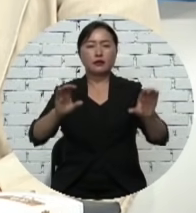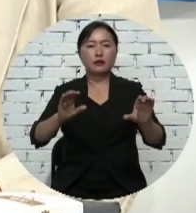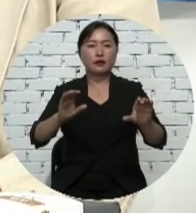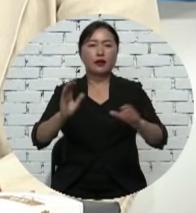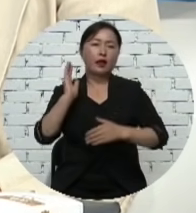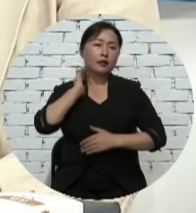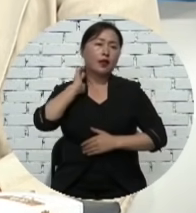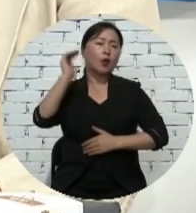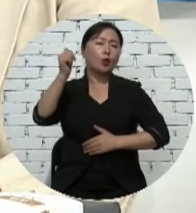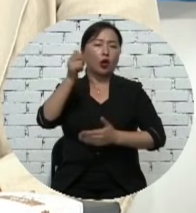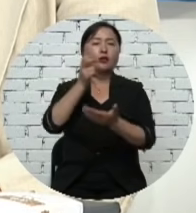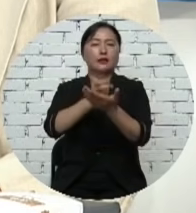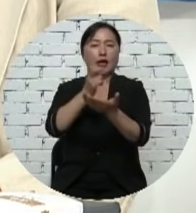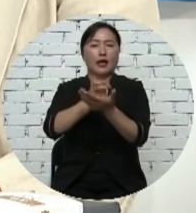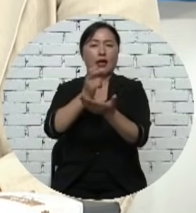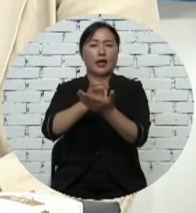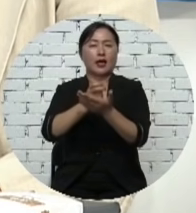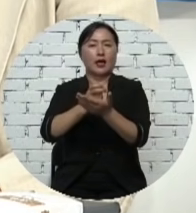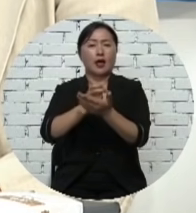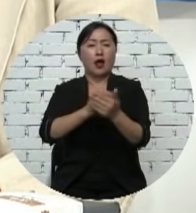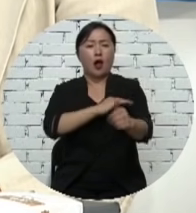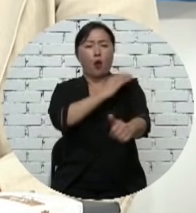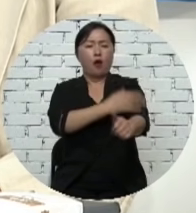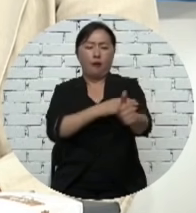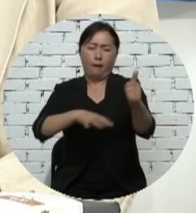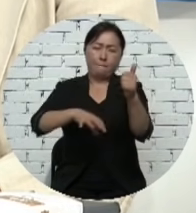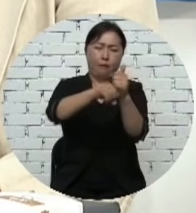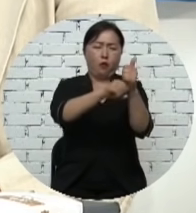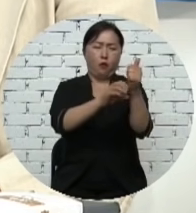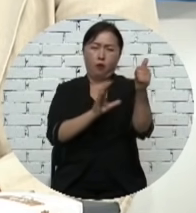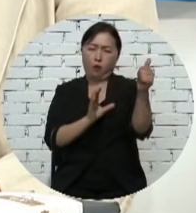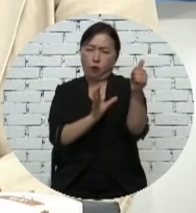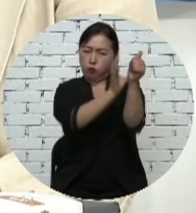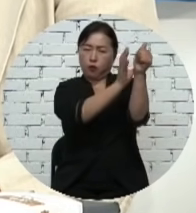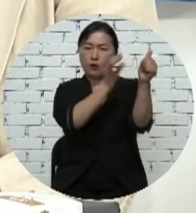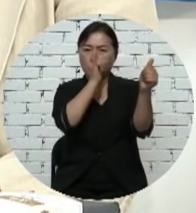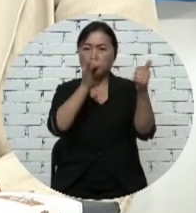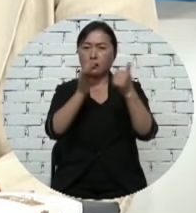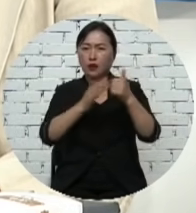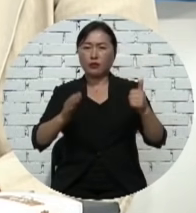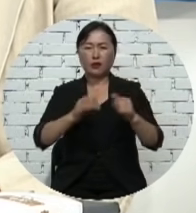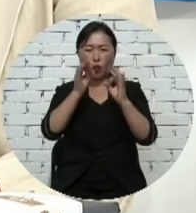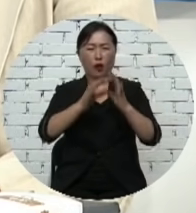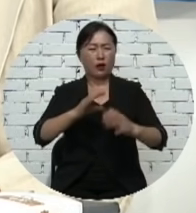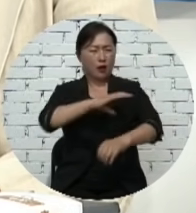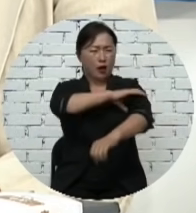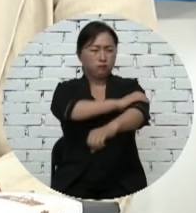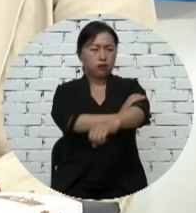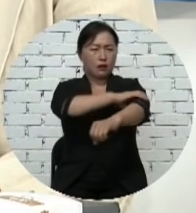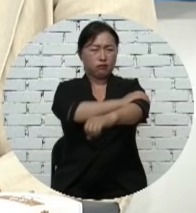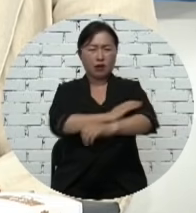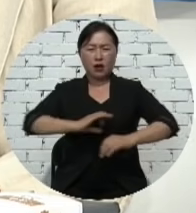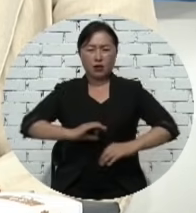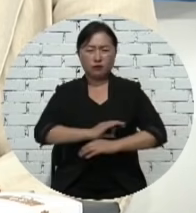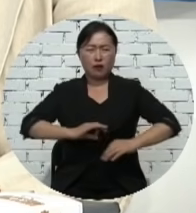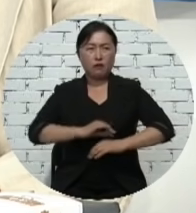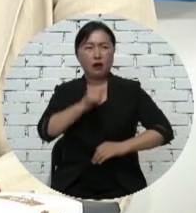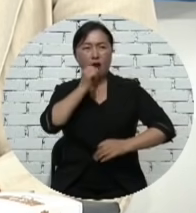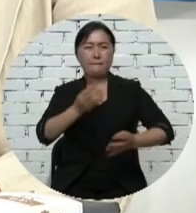굉장히 대통령한테 권력이 집중이 돼서 지금 그동안에 권력 농단 이래 가지고 대통령들이 다 깜빵 가지